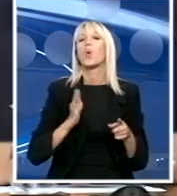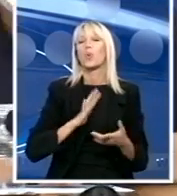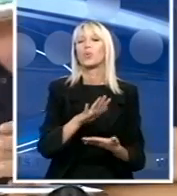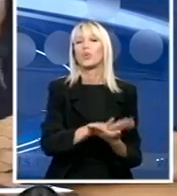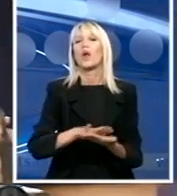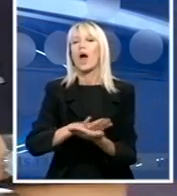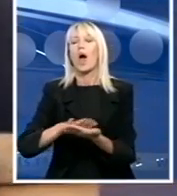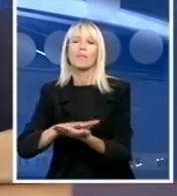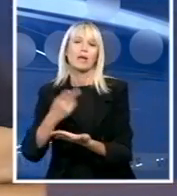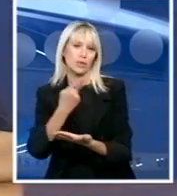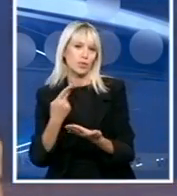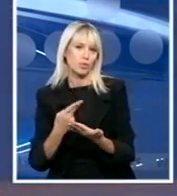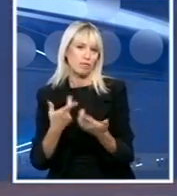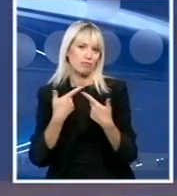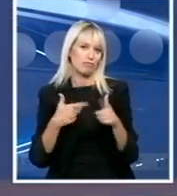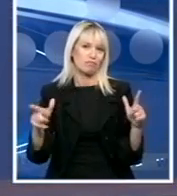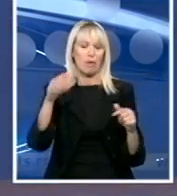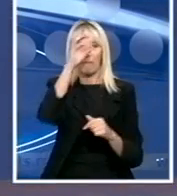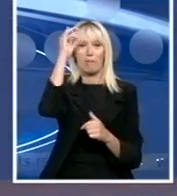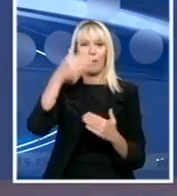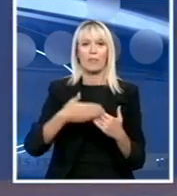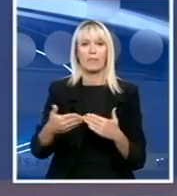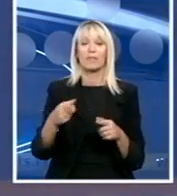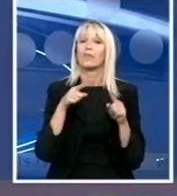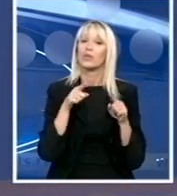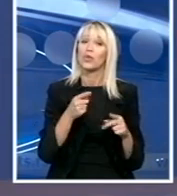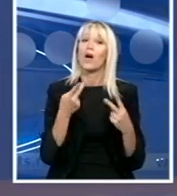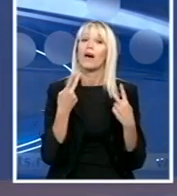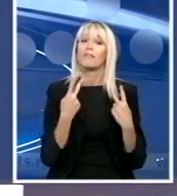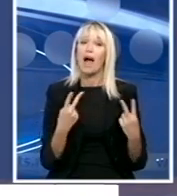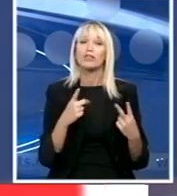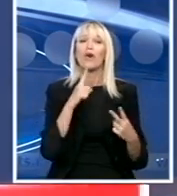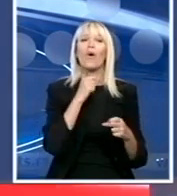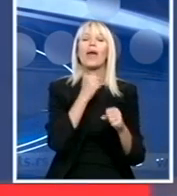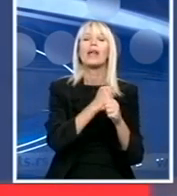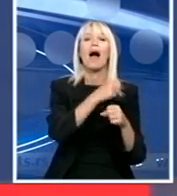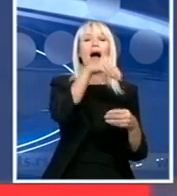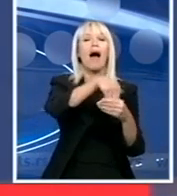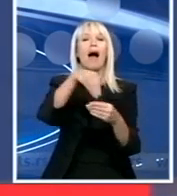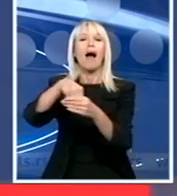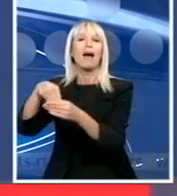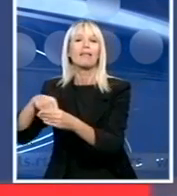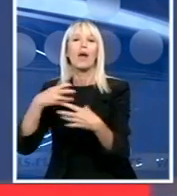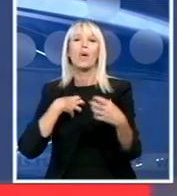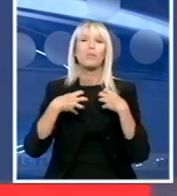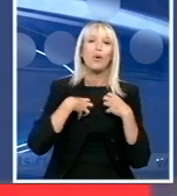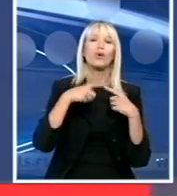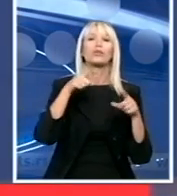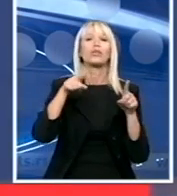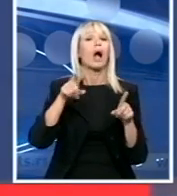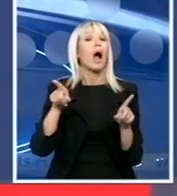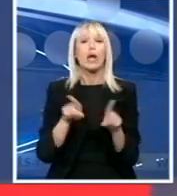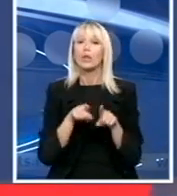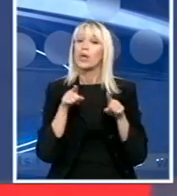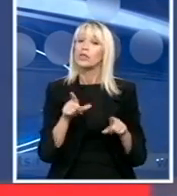umetnosti. Dakle, to je važno za njih koji rade u toj oblasti, za te poslenike, ali da znate, to je važno za ukupno